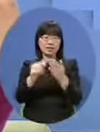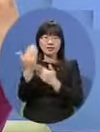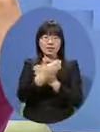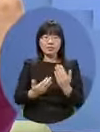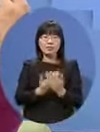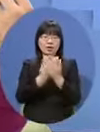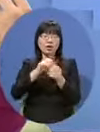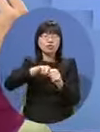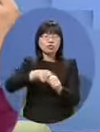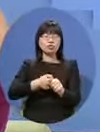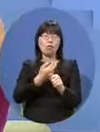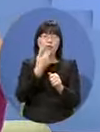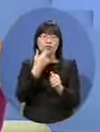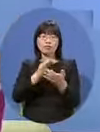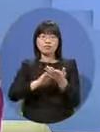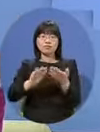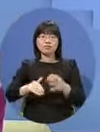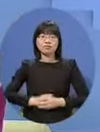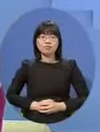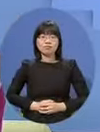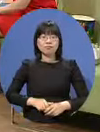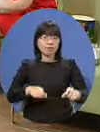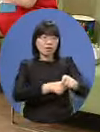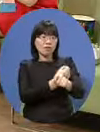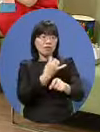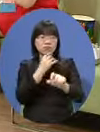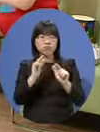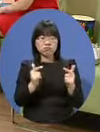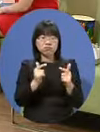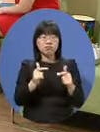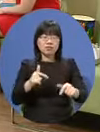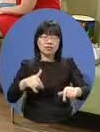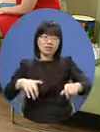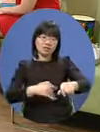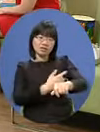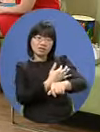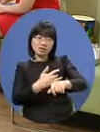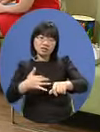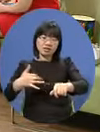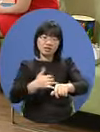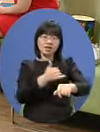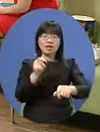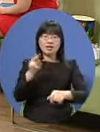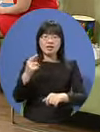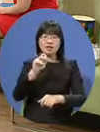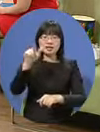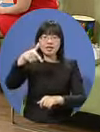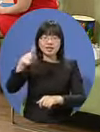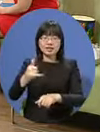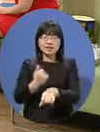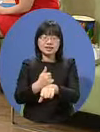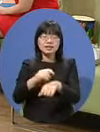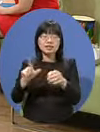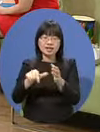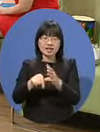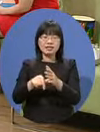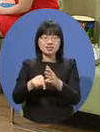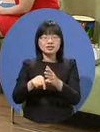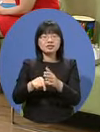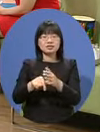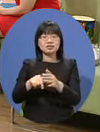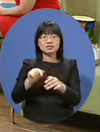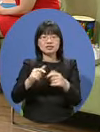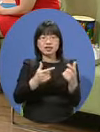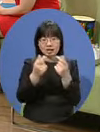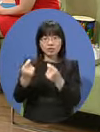발달에 무리가 안 생기죠. 네, 아, 바이올린뿐만 아니라 네. 현악기들은 다 그렇군요. 아, 현악기들은 이게 사이즈가 있으니까 또 고민이 안 되고요. 네. 예, 그래서